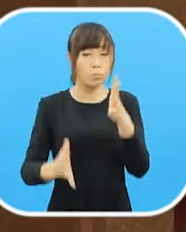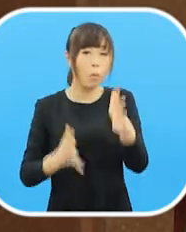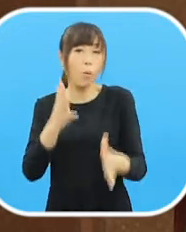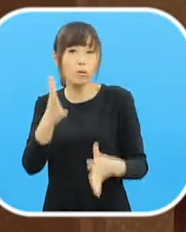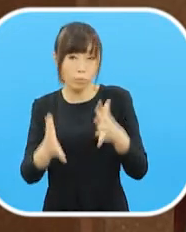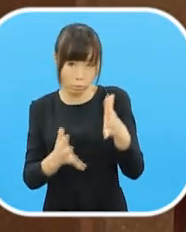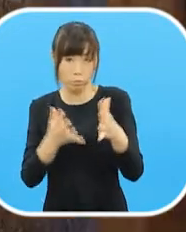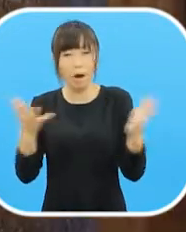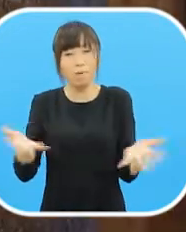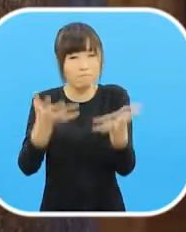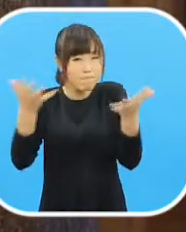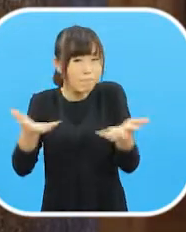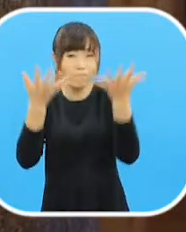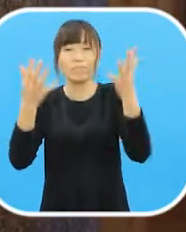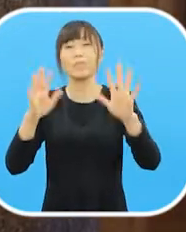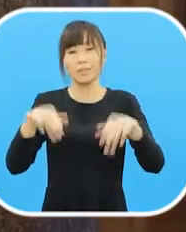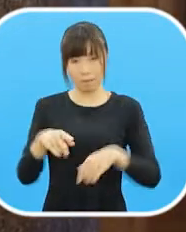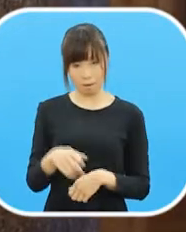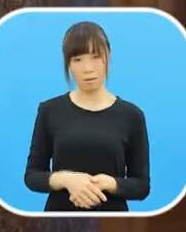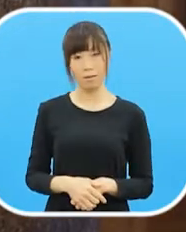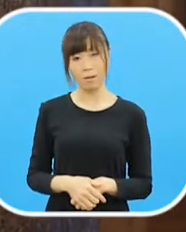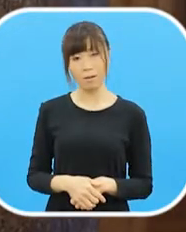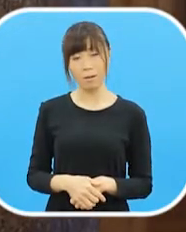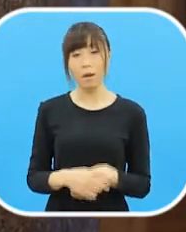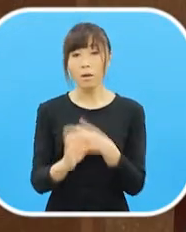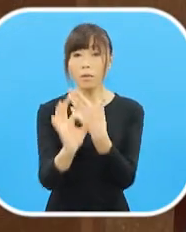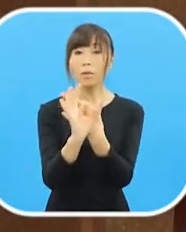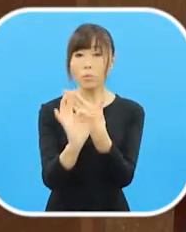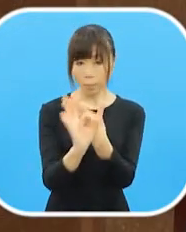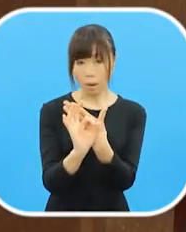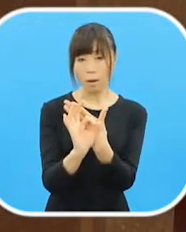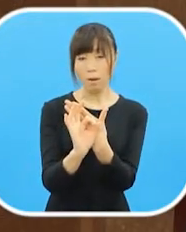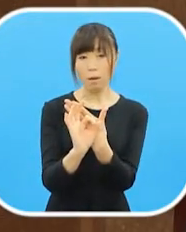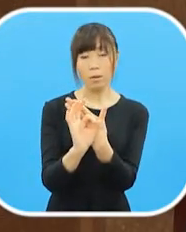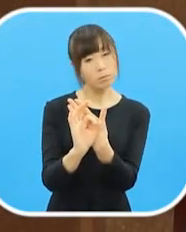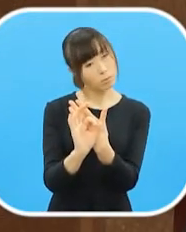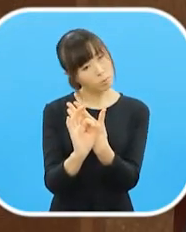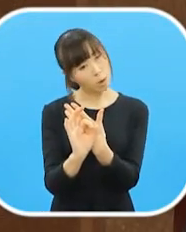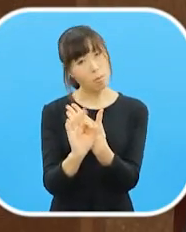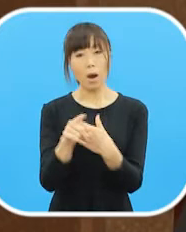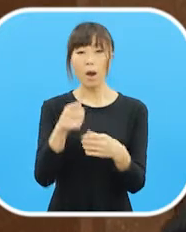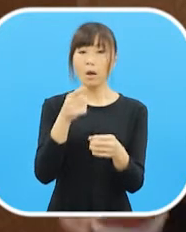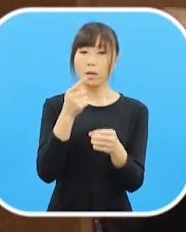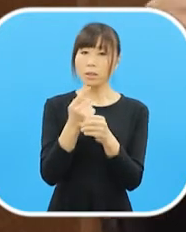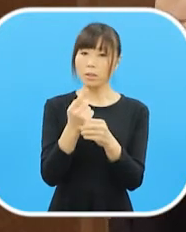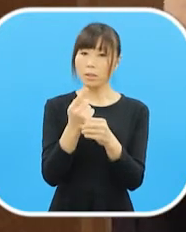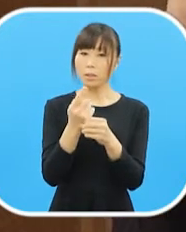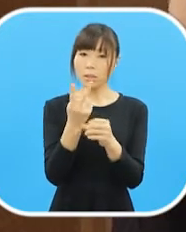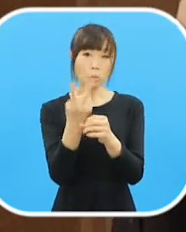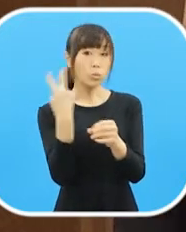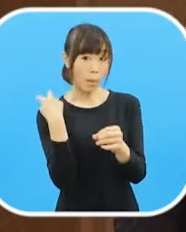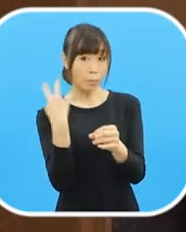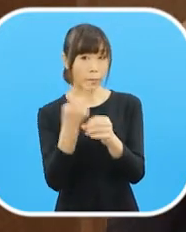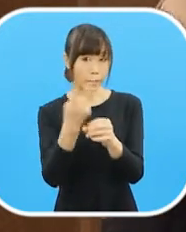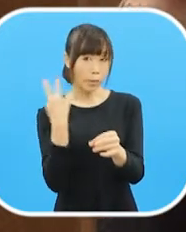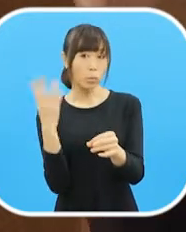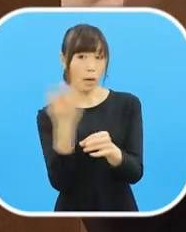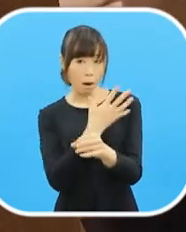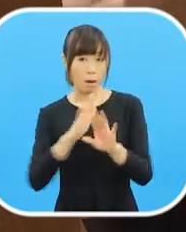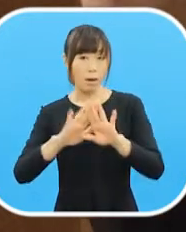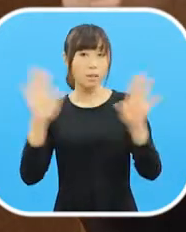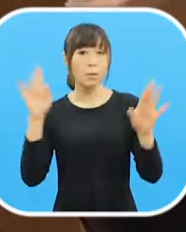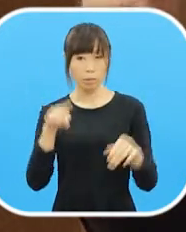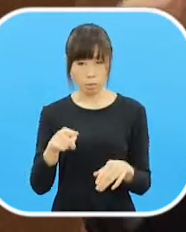ね話題がね多かったです。例えばですね、もうこれ一昨年